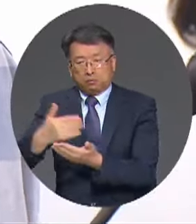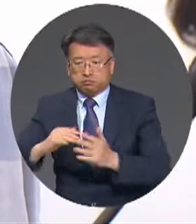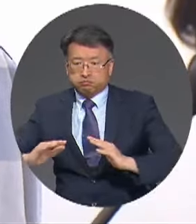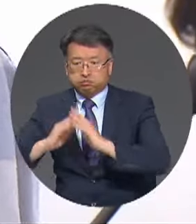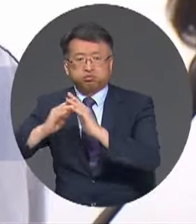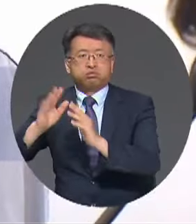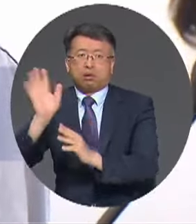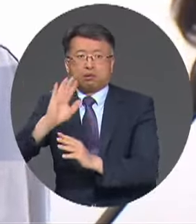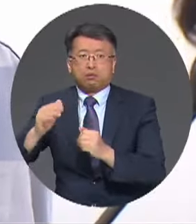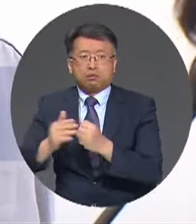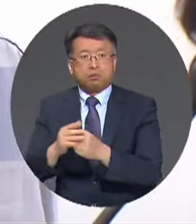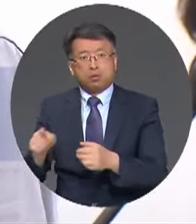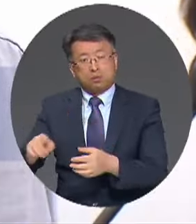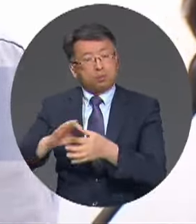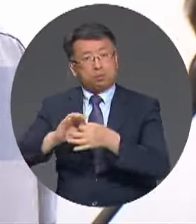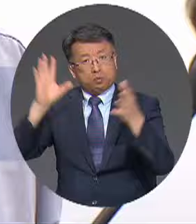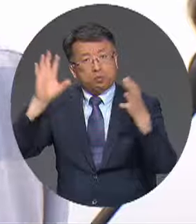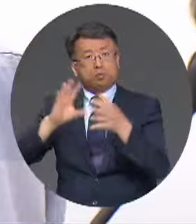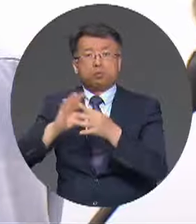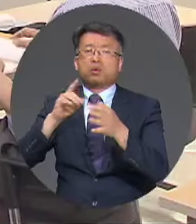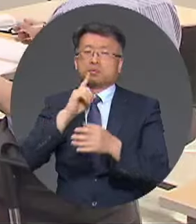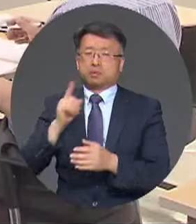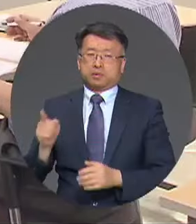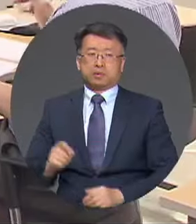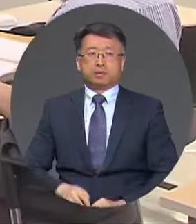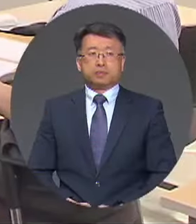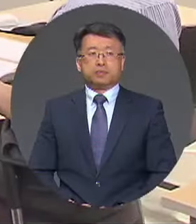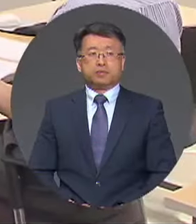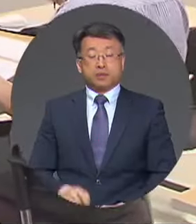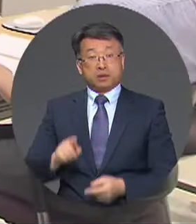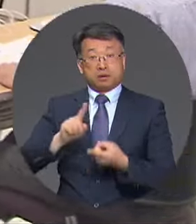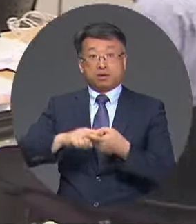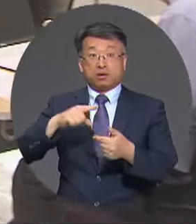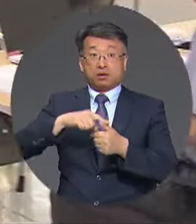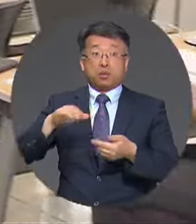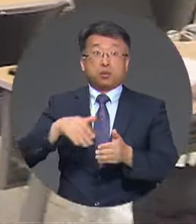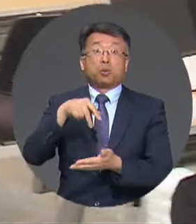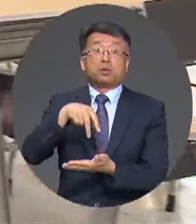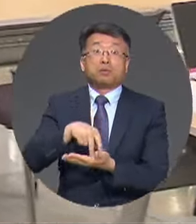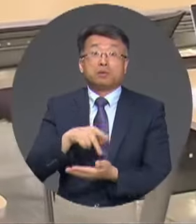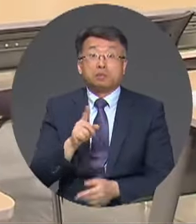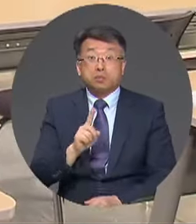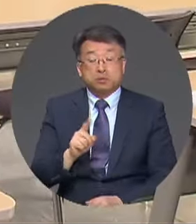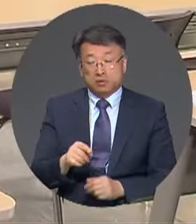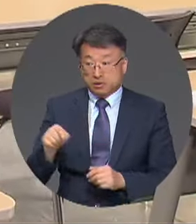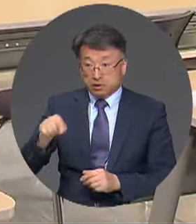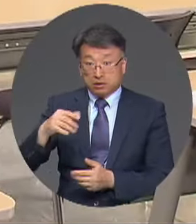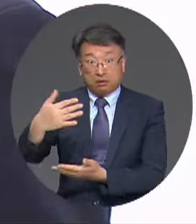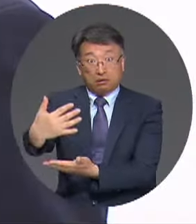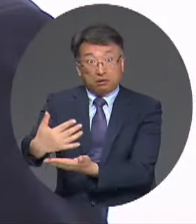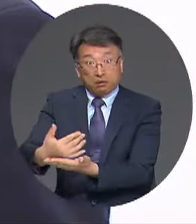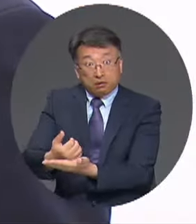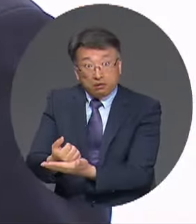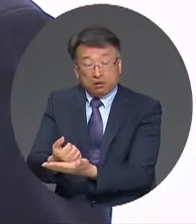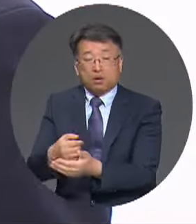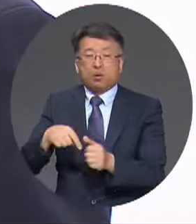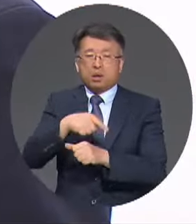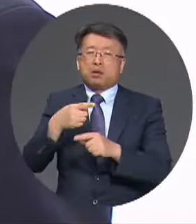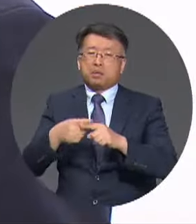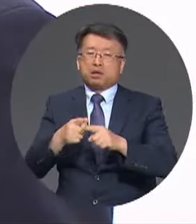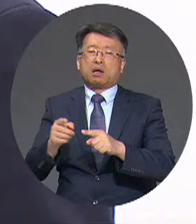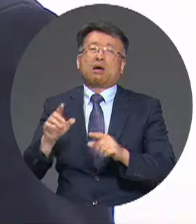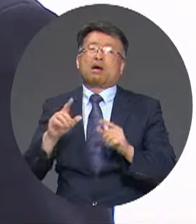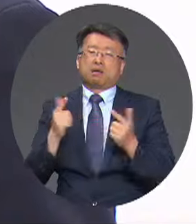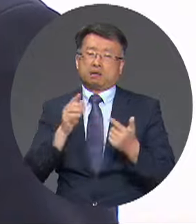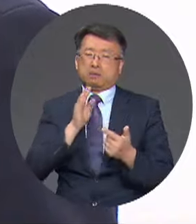아니어서 대상이 아니라고 맞섰습니다. 이에 대해 경상남도는 이 공사가 환경영향평가